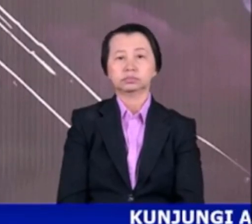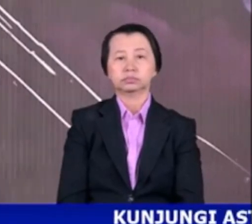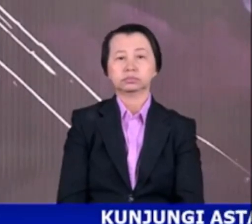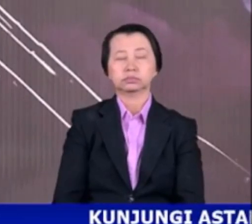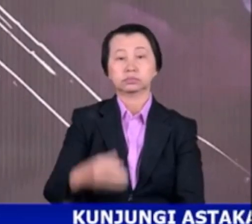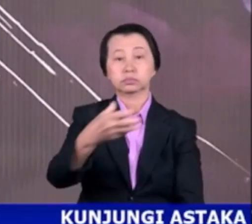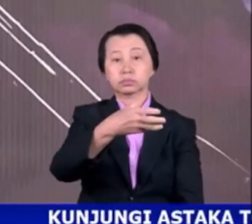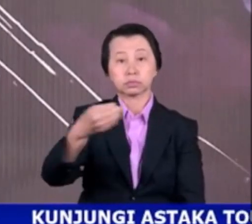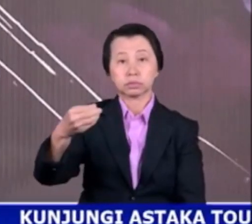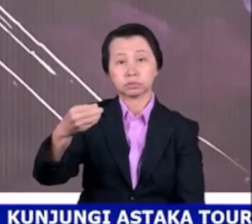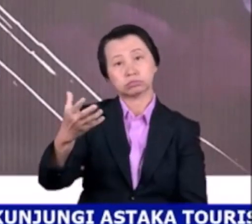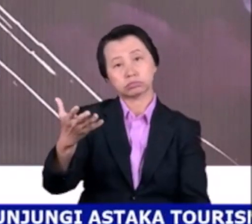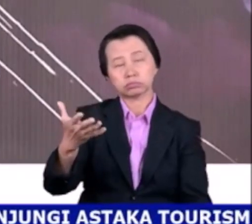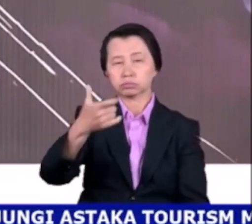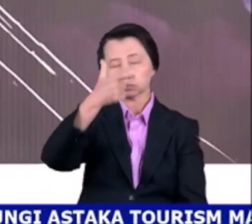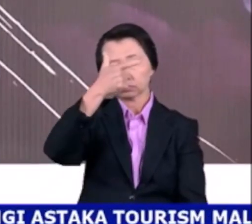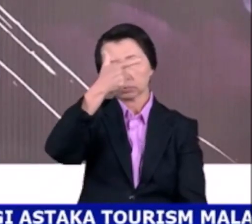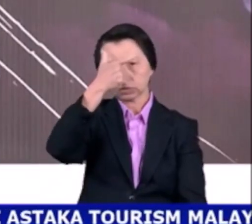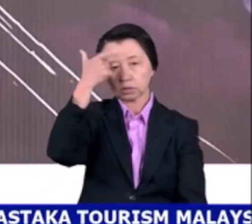Dan kerana